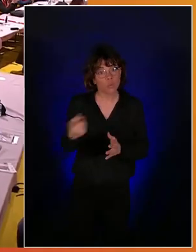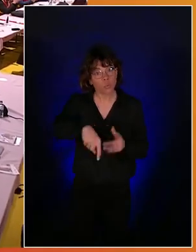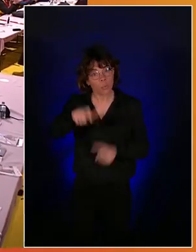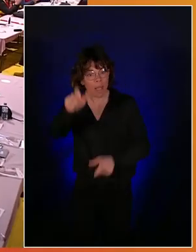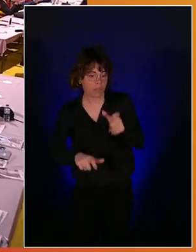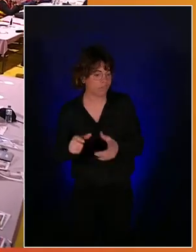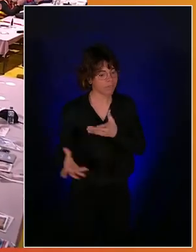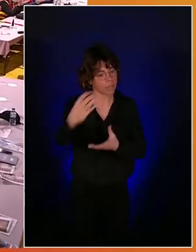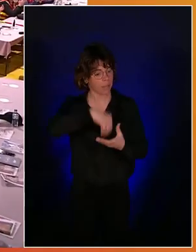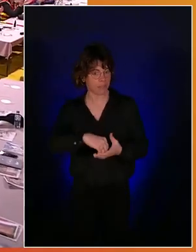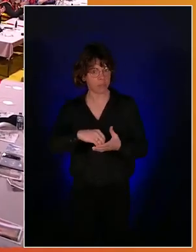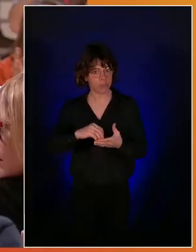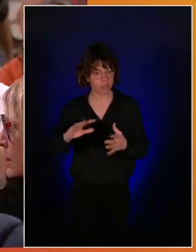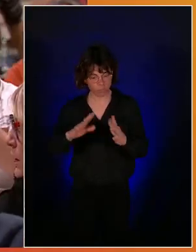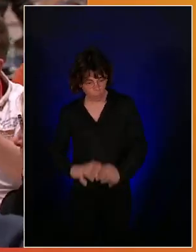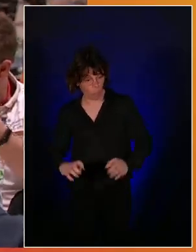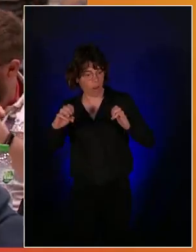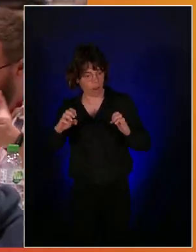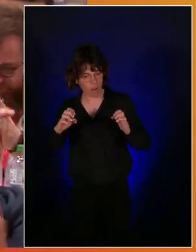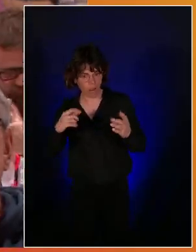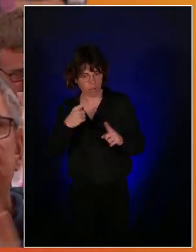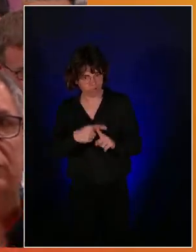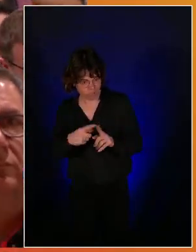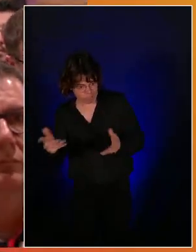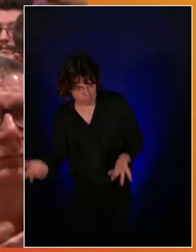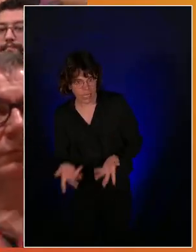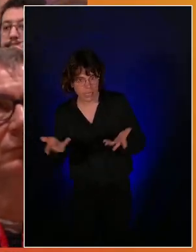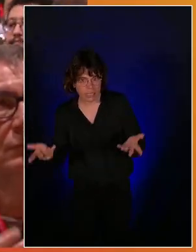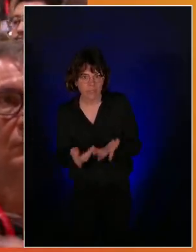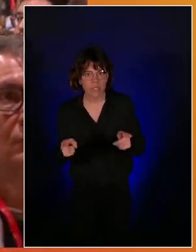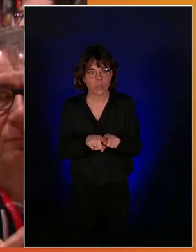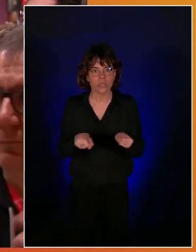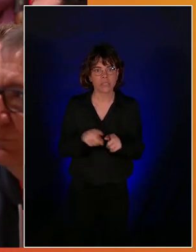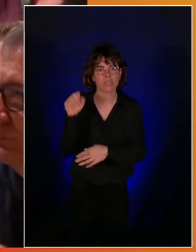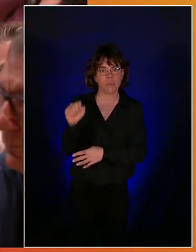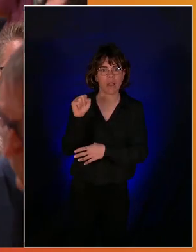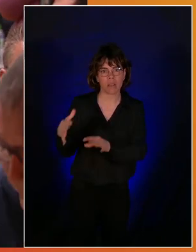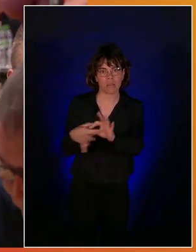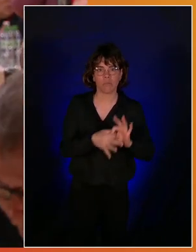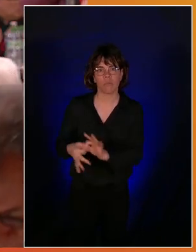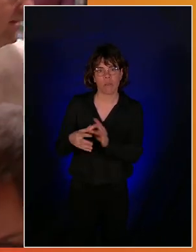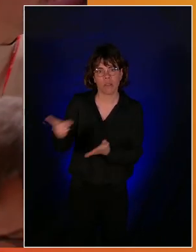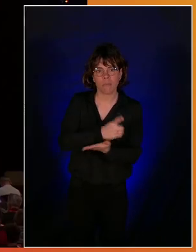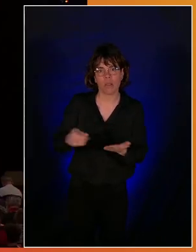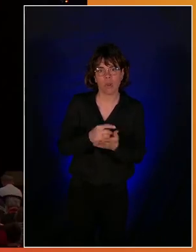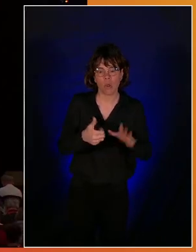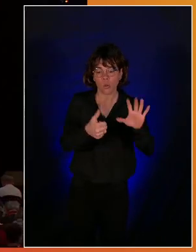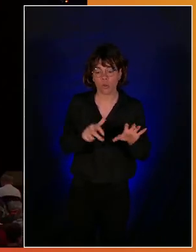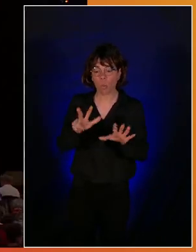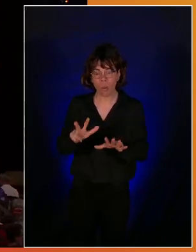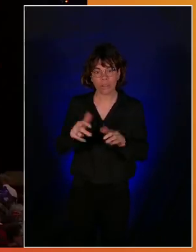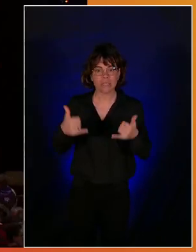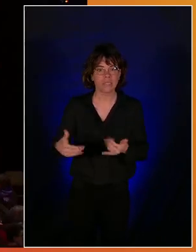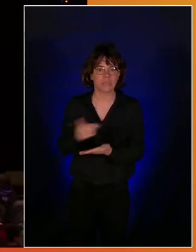bonne tenue de ce congrès, et notamment tous les camarades de l'Union départementale 63 du Puy-de-Dôme.